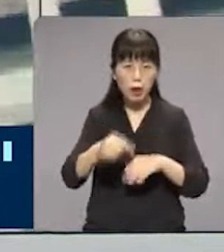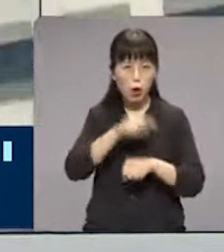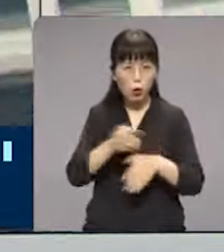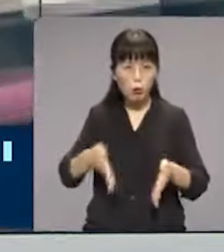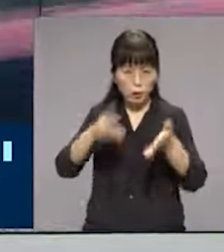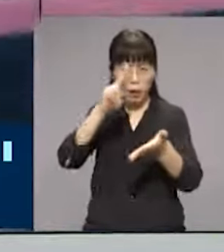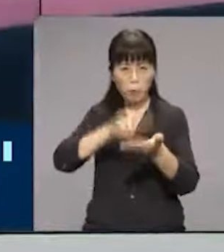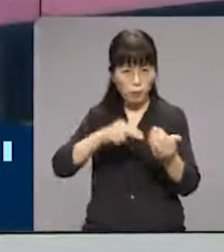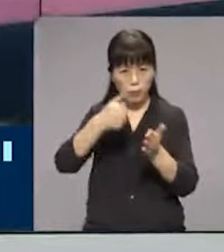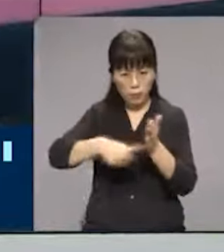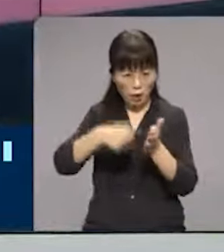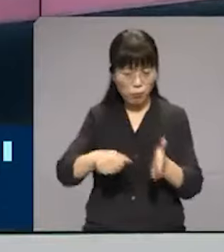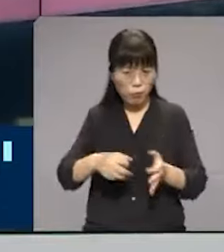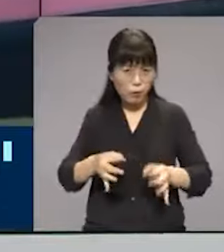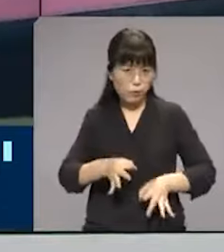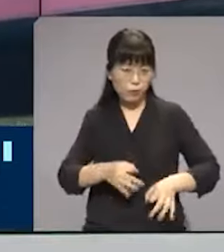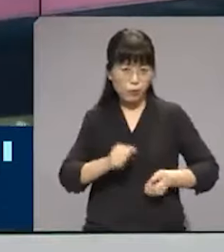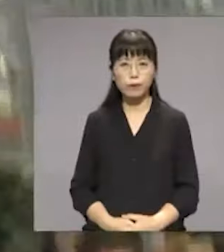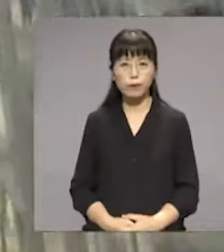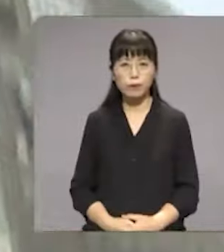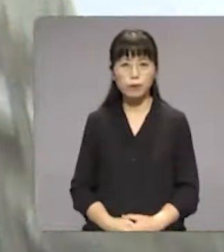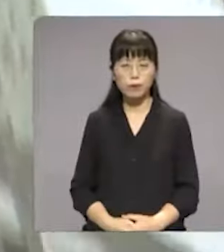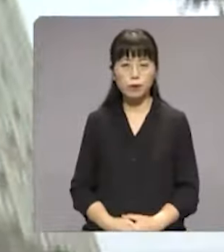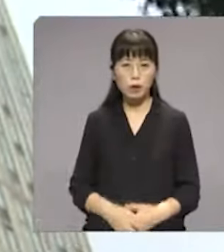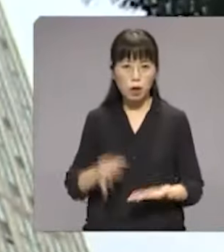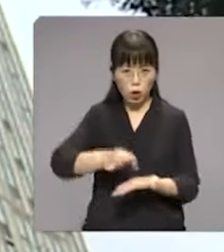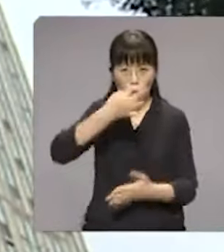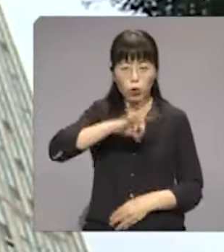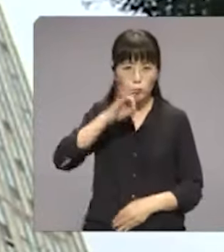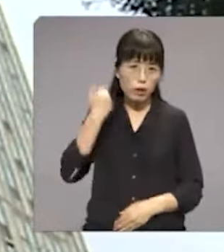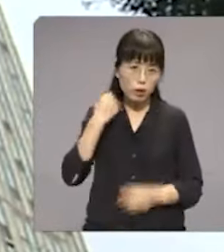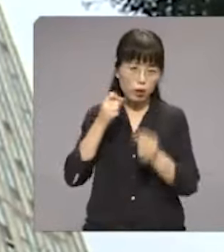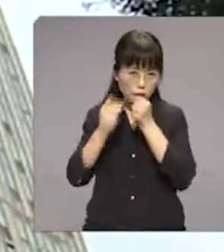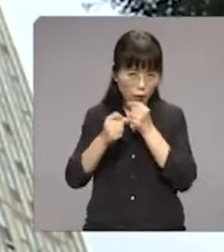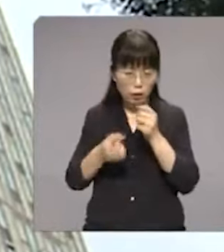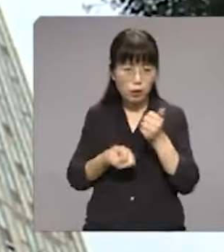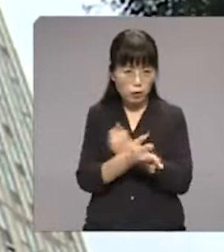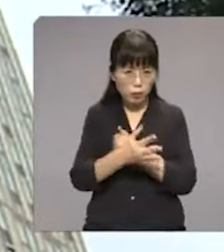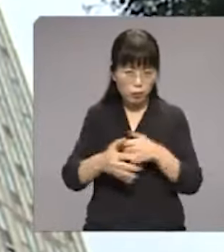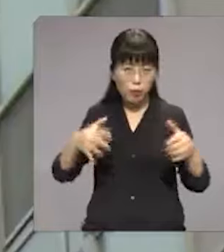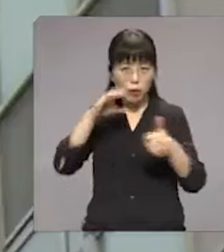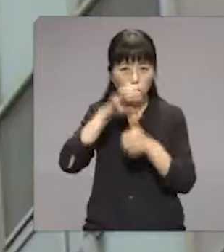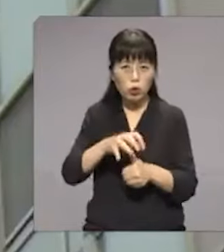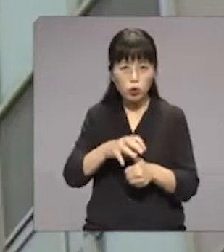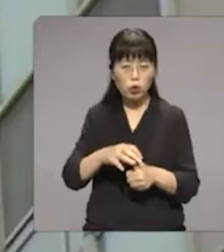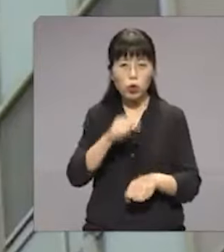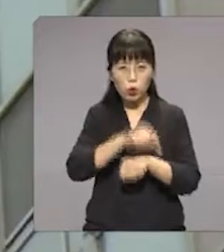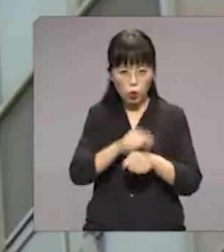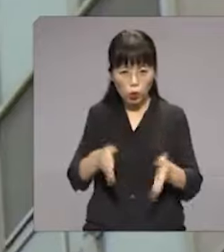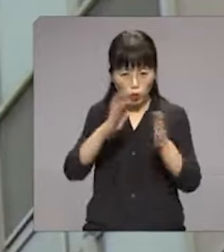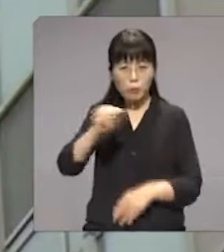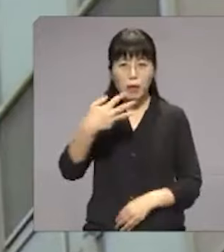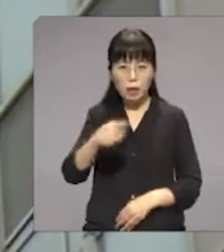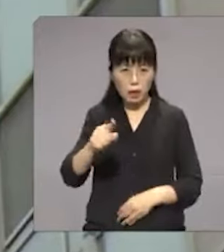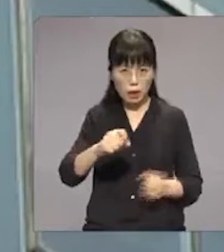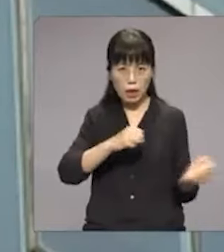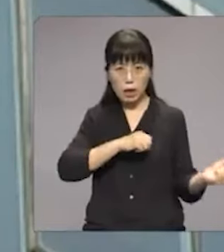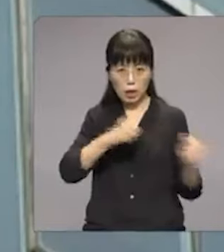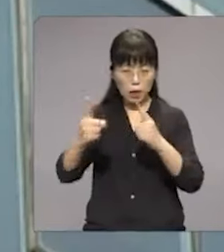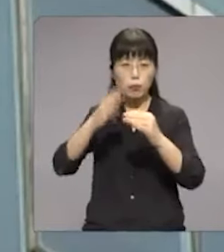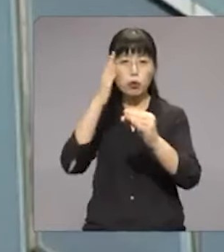시장 매물이 쌓이면서 하락세를 보이고 있습니다. 고금리와 전세 사기 여파로 위축됐던 오피스텔과 빌라 시장이 살아나고